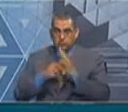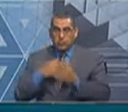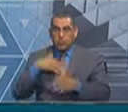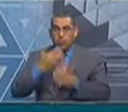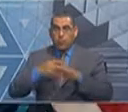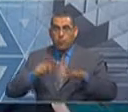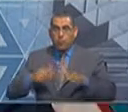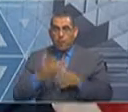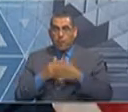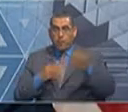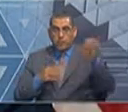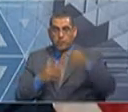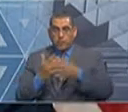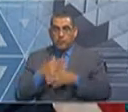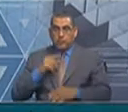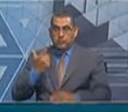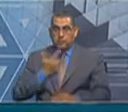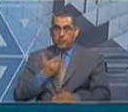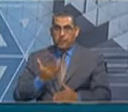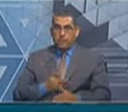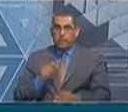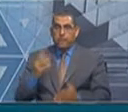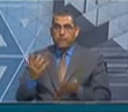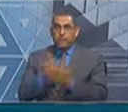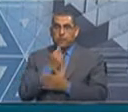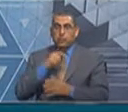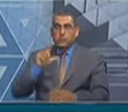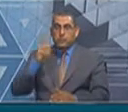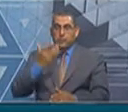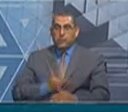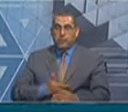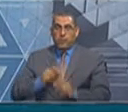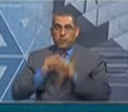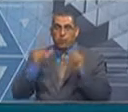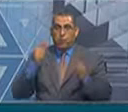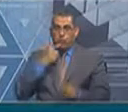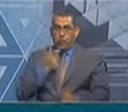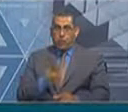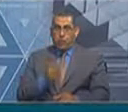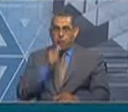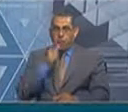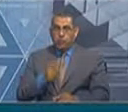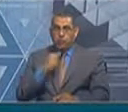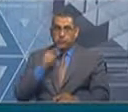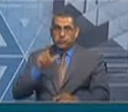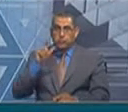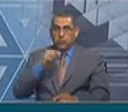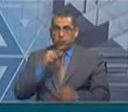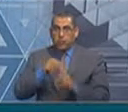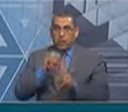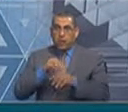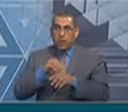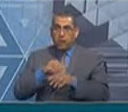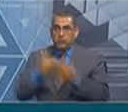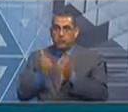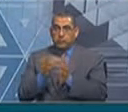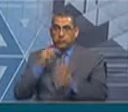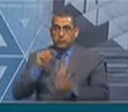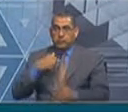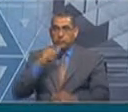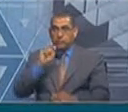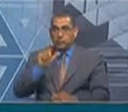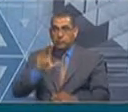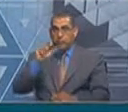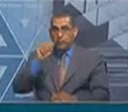من أجل السلطة، إنها قضية سلطة بكل بساطة ووضوح. كما انتقد بايدن زعيم الأغلبية الجمهورية في مجلس